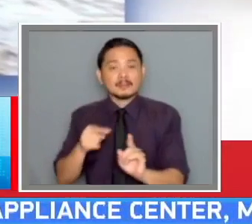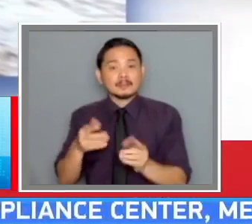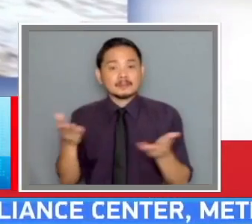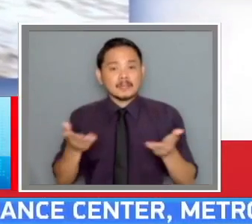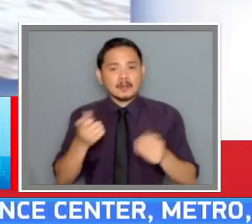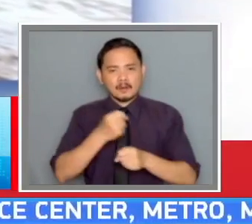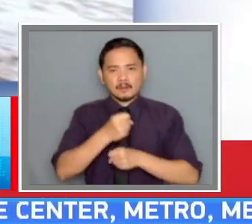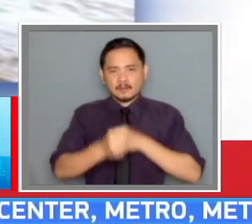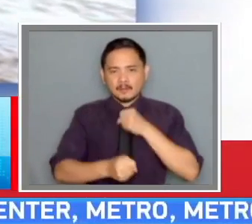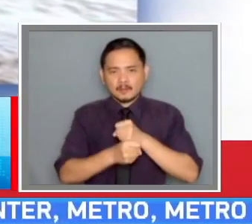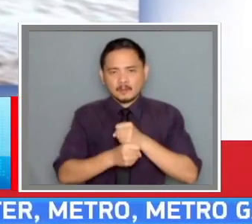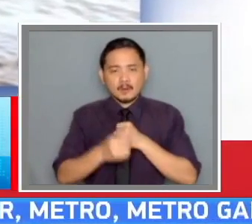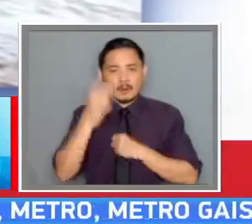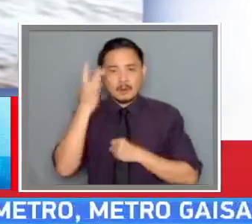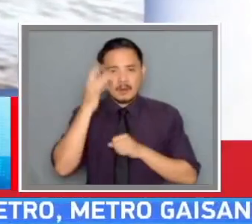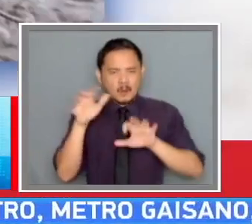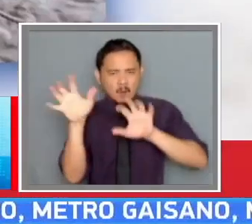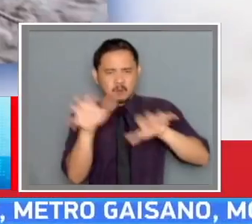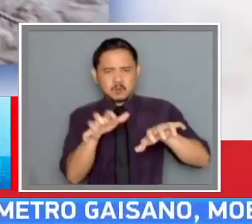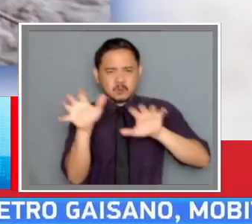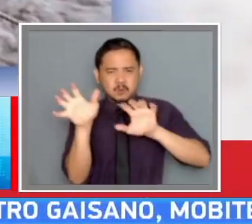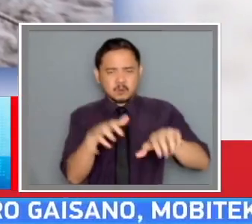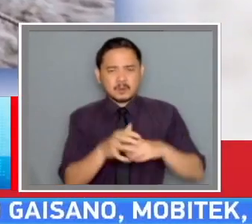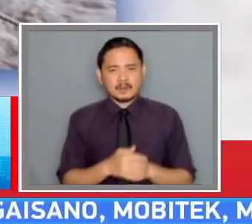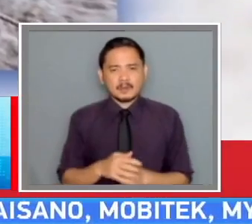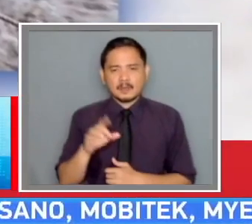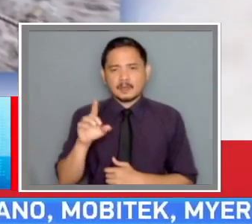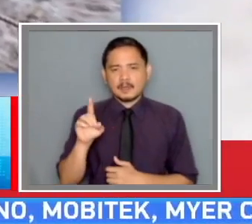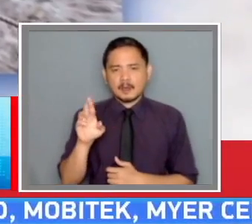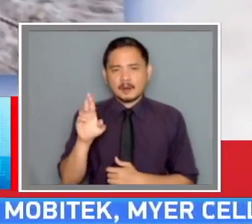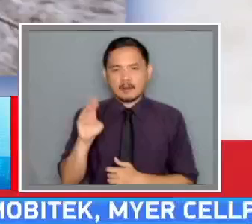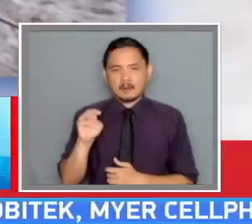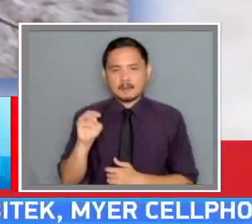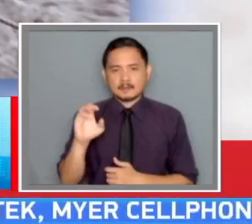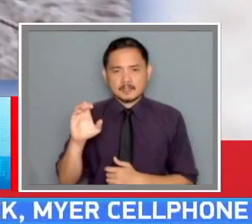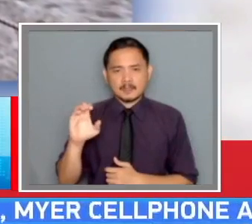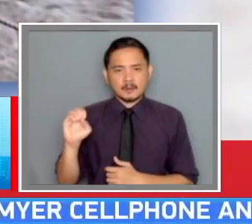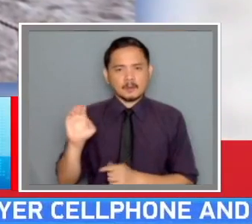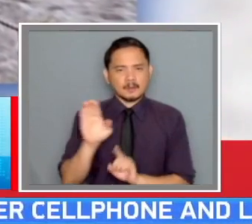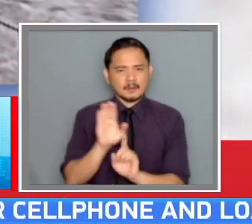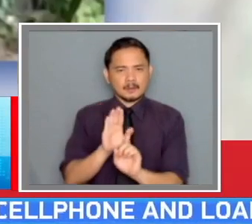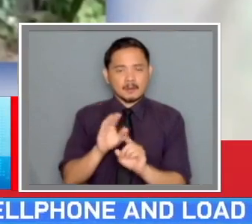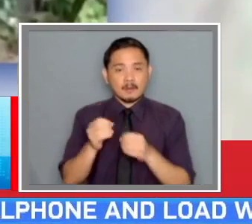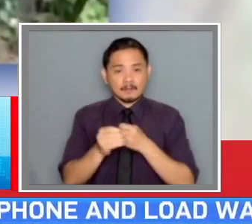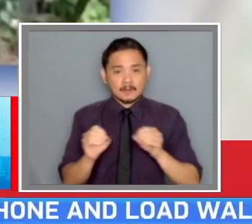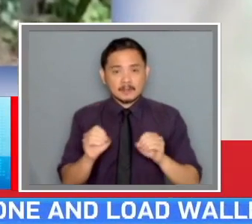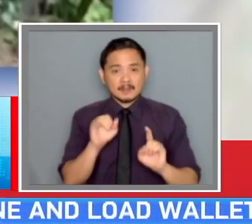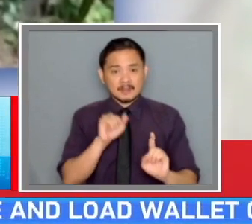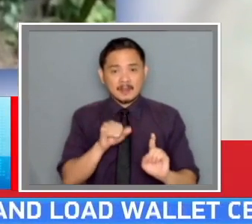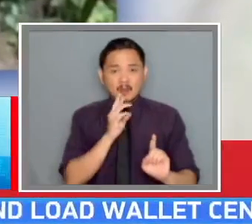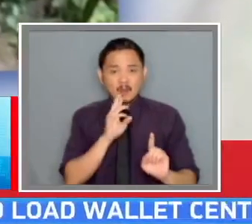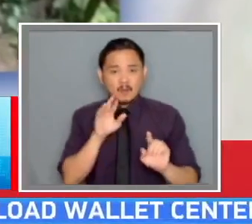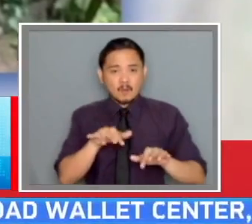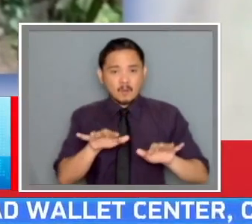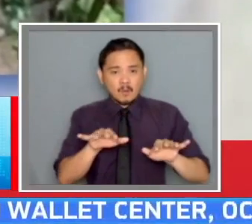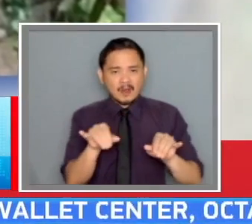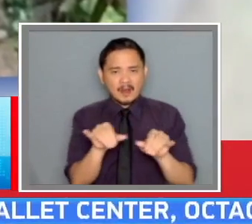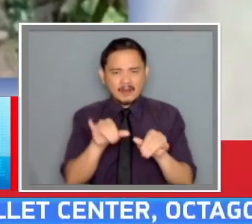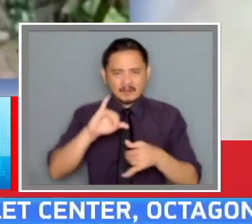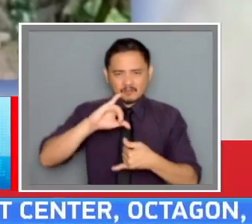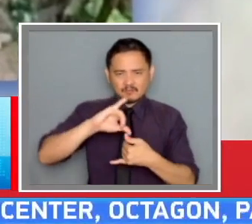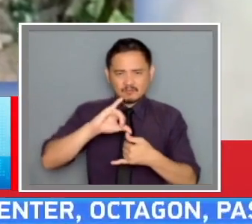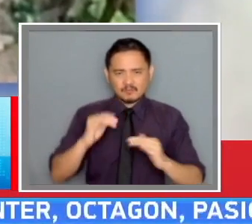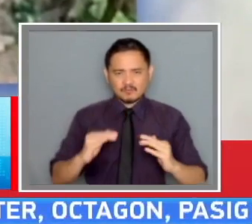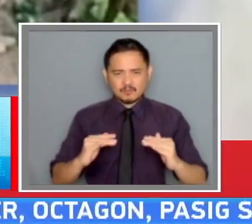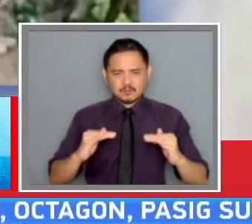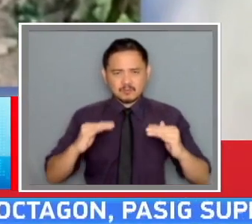baha. Ayon sa Municipal Disaster Risk Reduction and Management Office, tumaas ang level ng ilog sa barangay Lampagang.